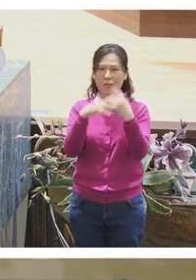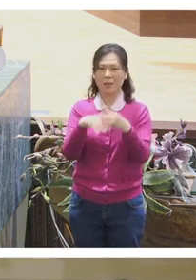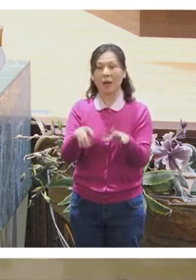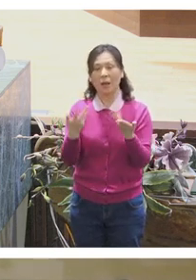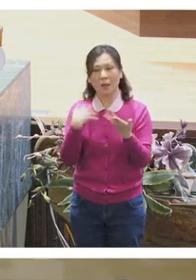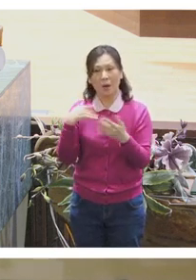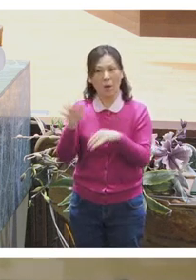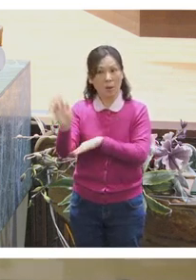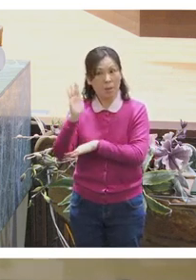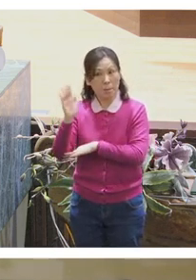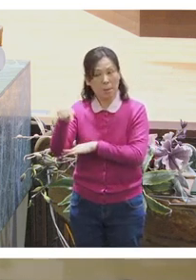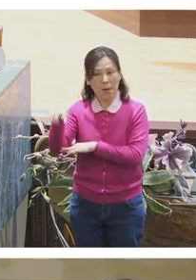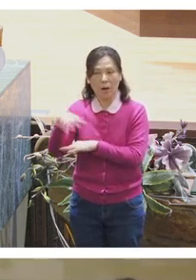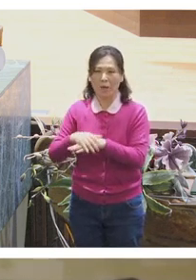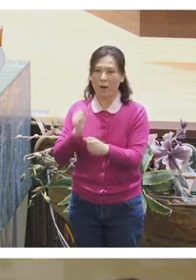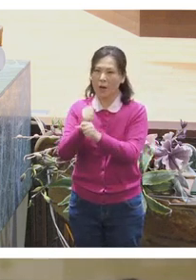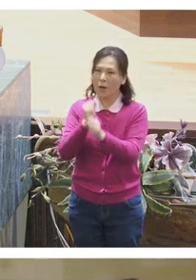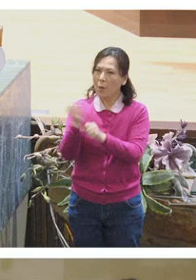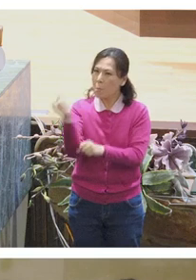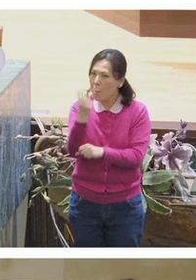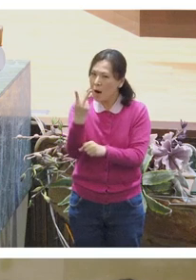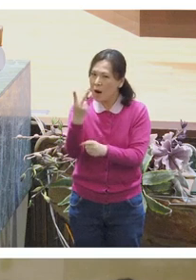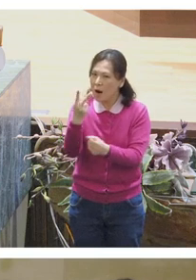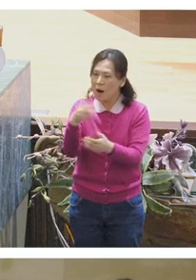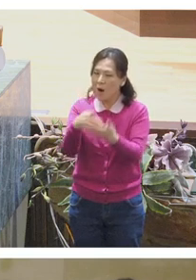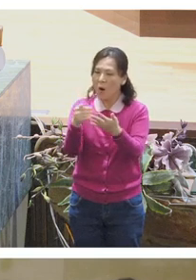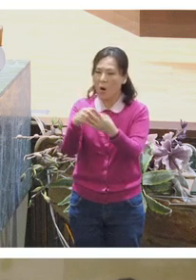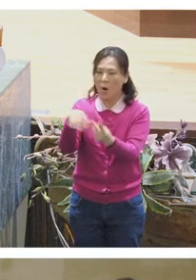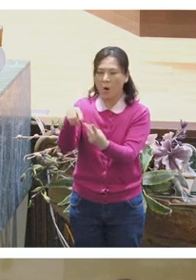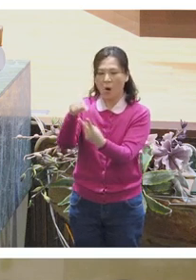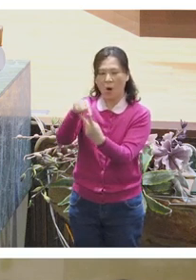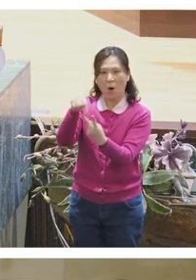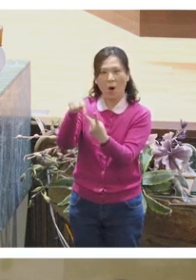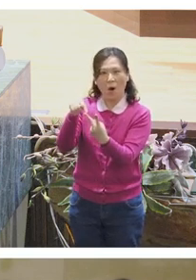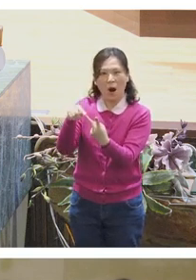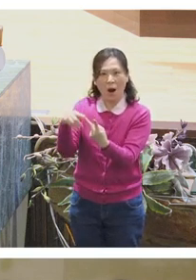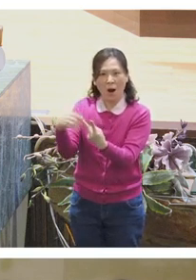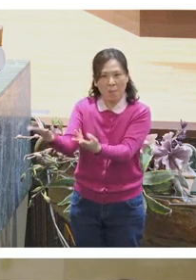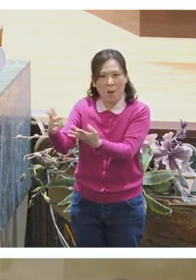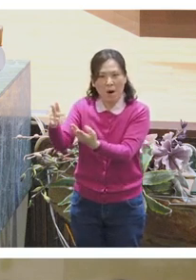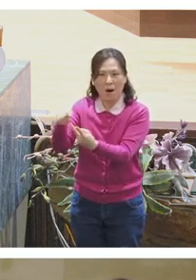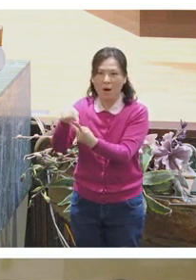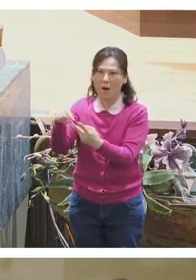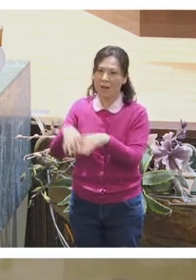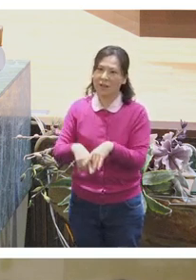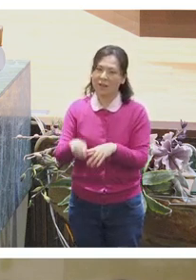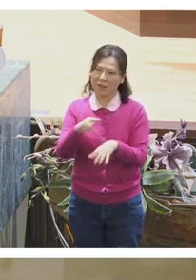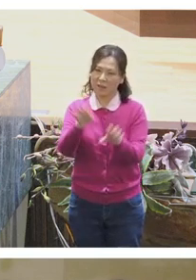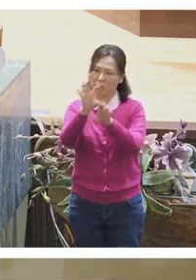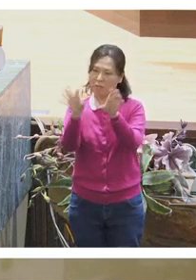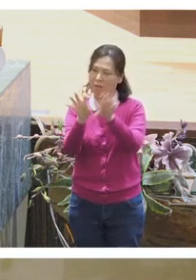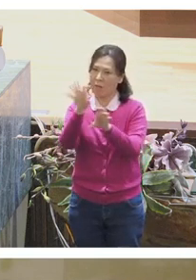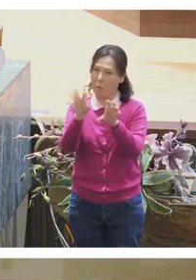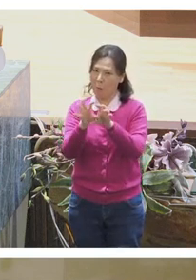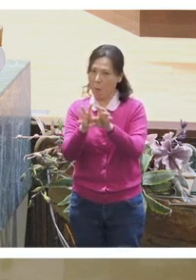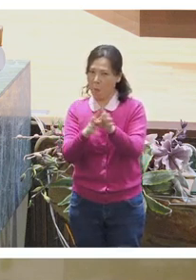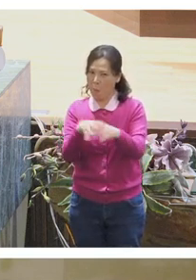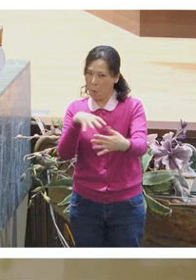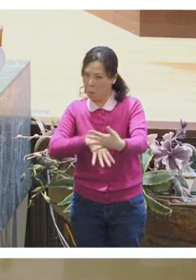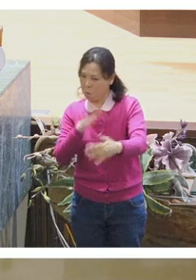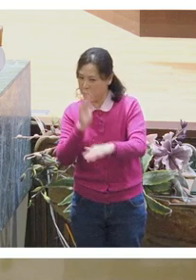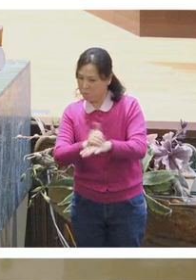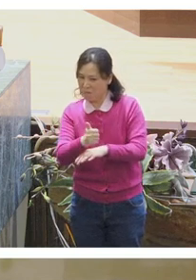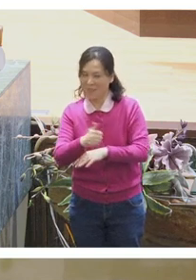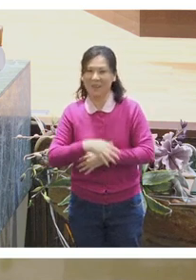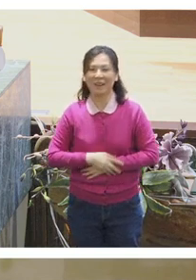政府单位内部一次制作两种版本的图卡。哇，你这小编很知道内幕哦，直到